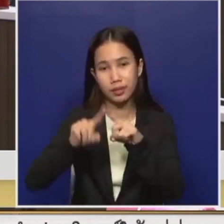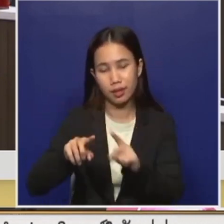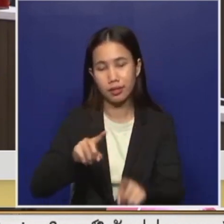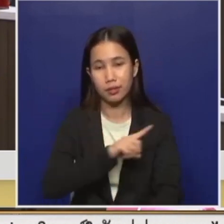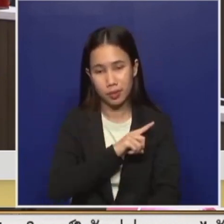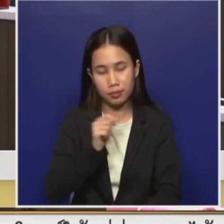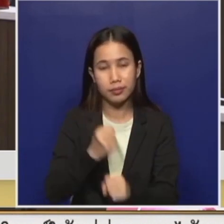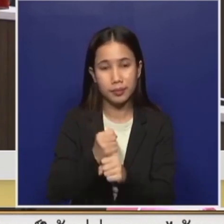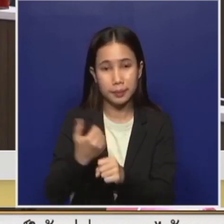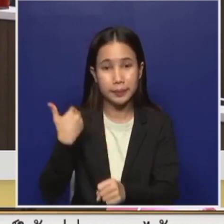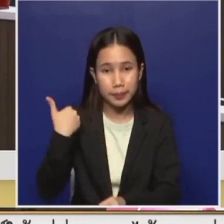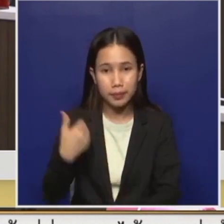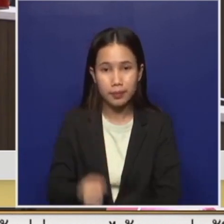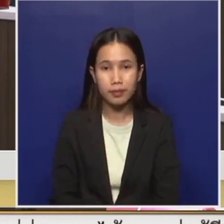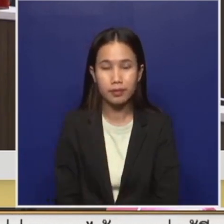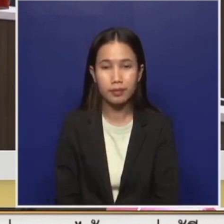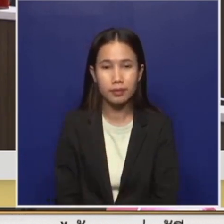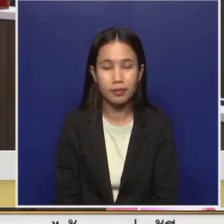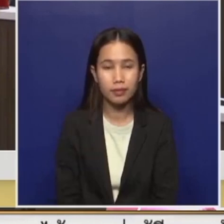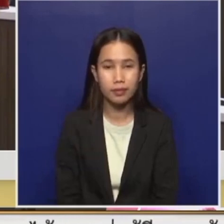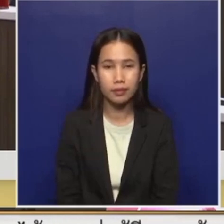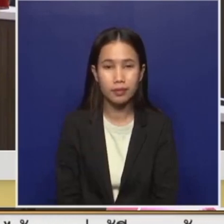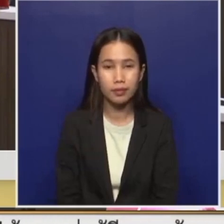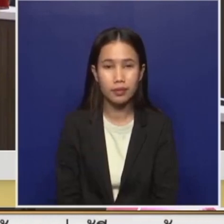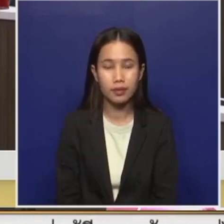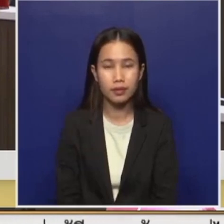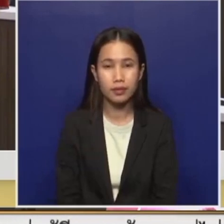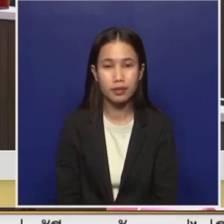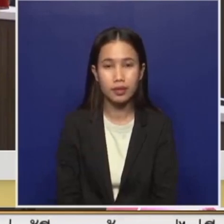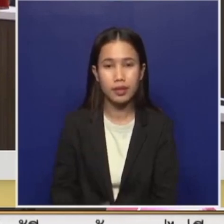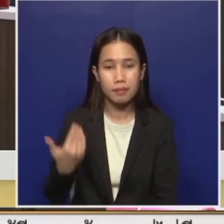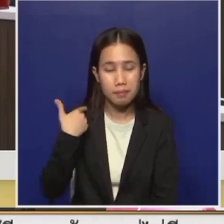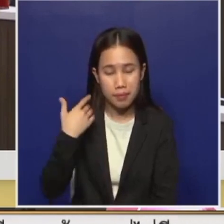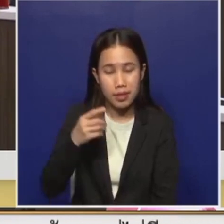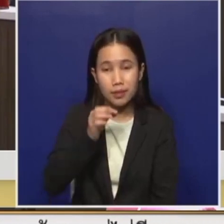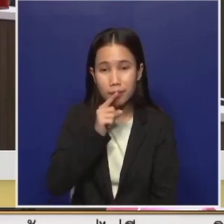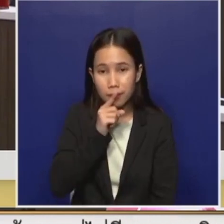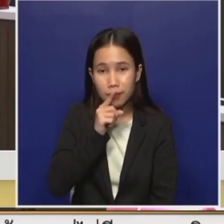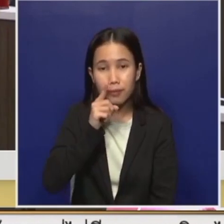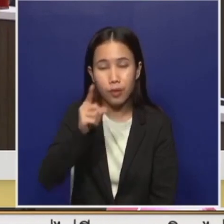ไปดำเนืการเรื่องrance amountsเรื่องมัแดงมีการฟ้องร้องกัน